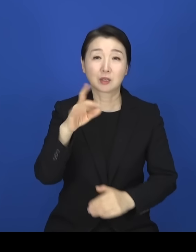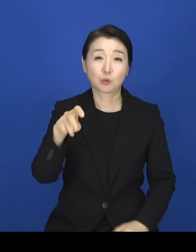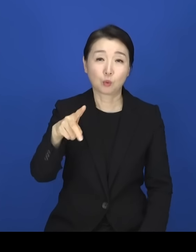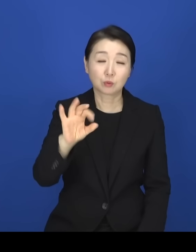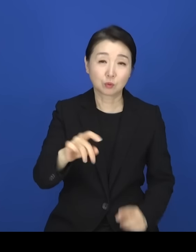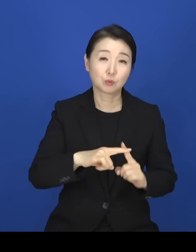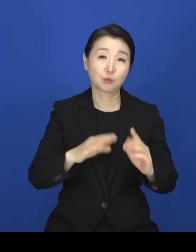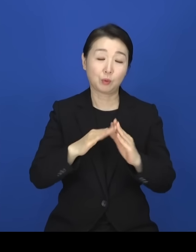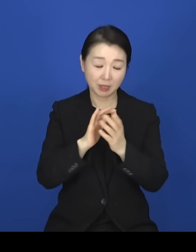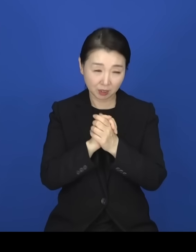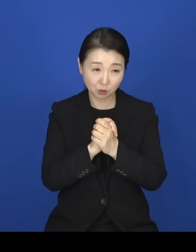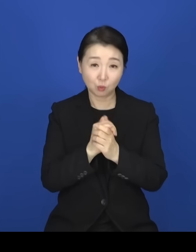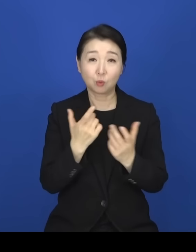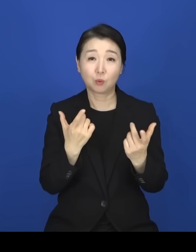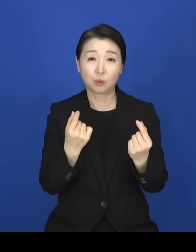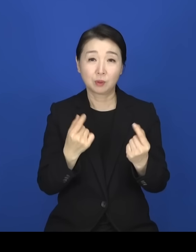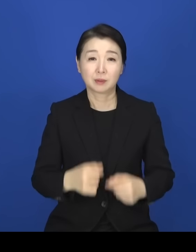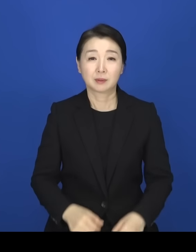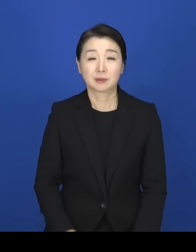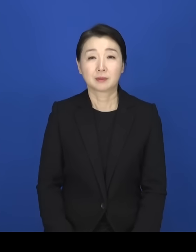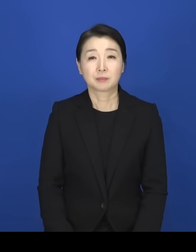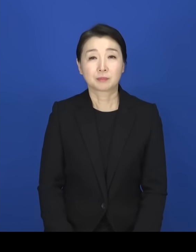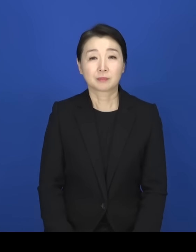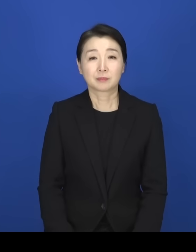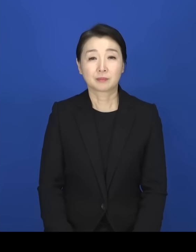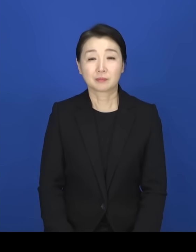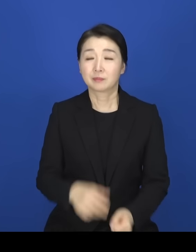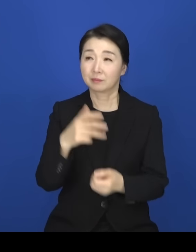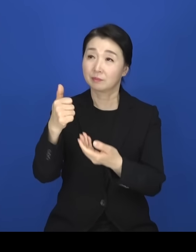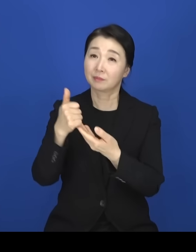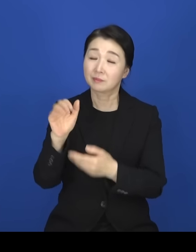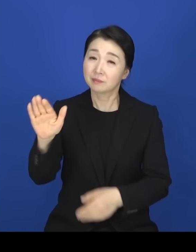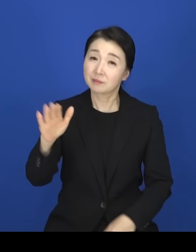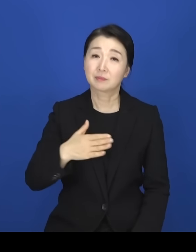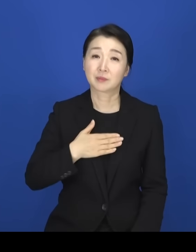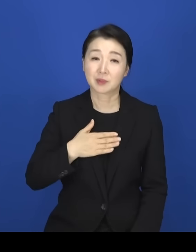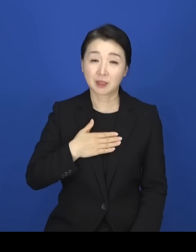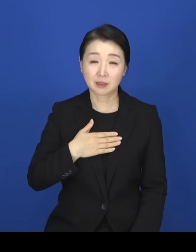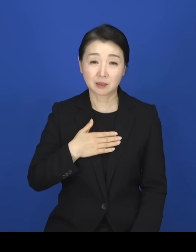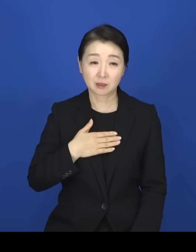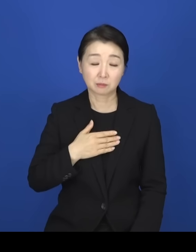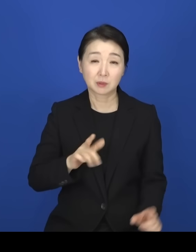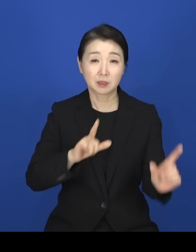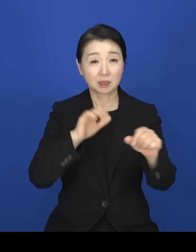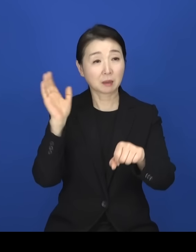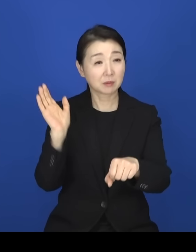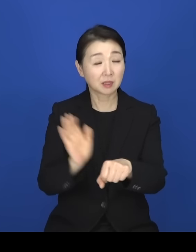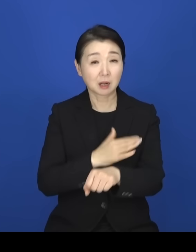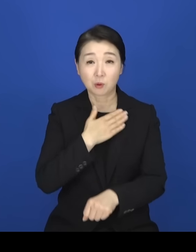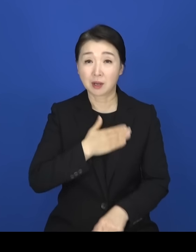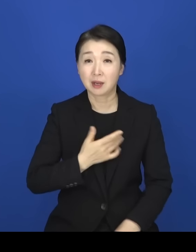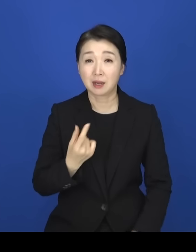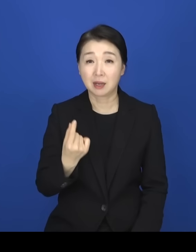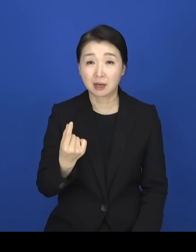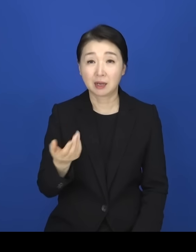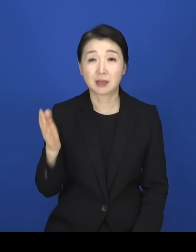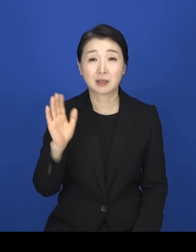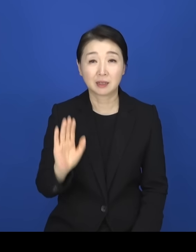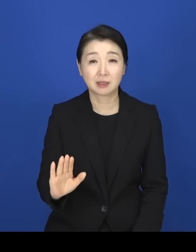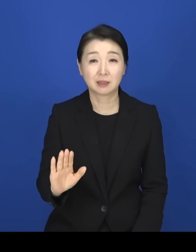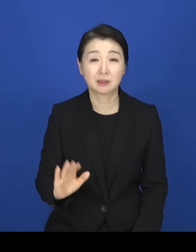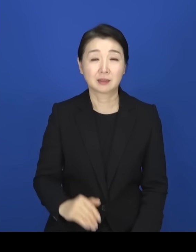동순교회에서 제가 기도를 하는데 하나님, 제가 지금 잘못된 삶을 사는 건 압니다. 근데요,